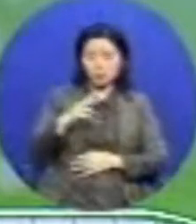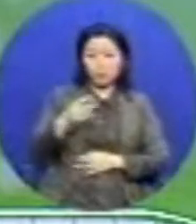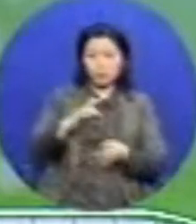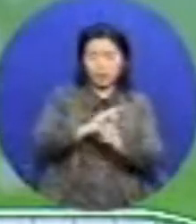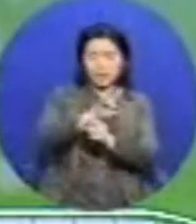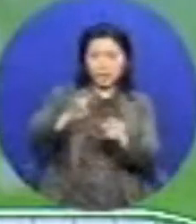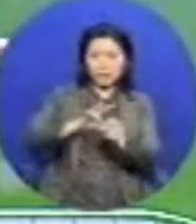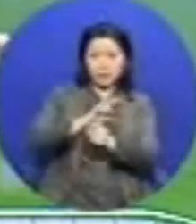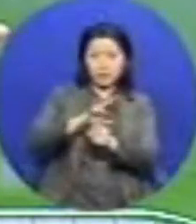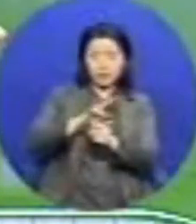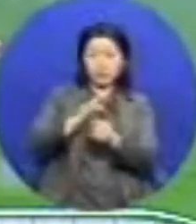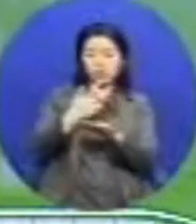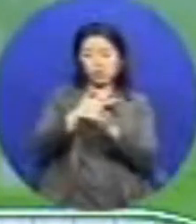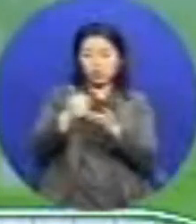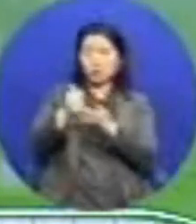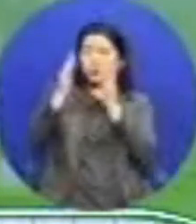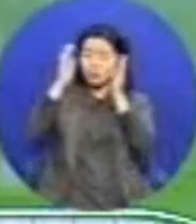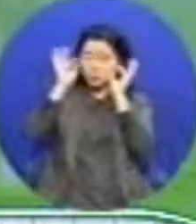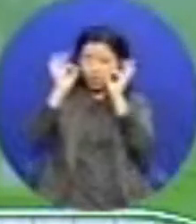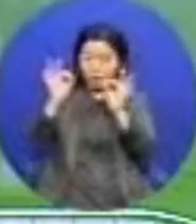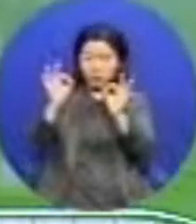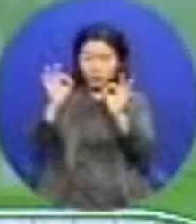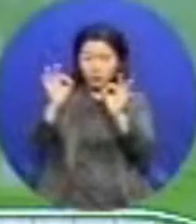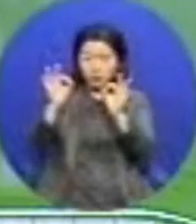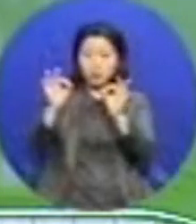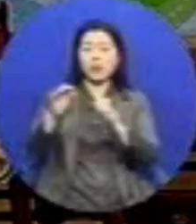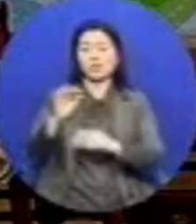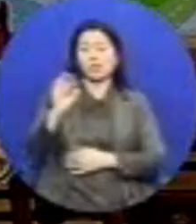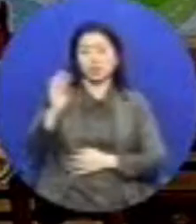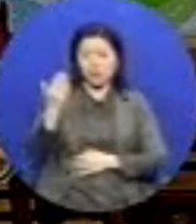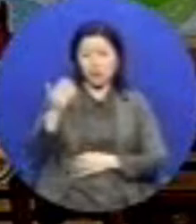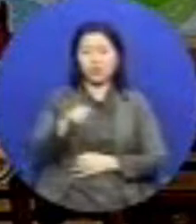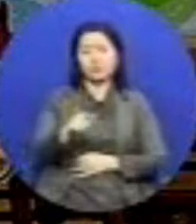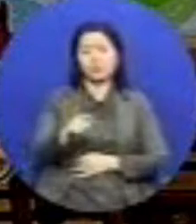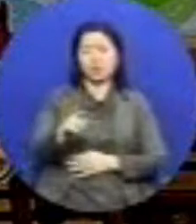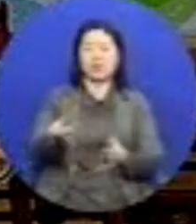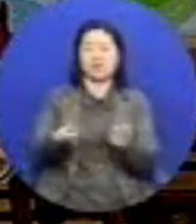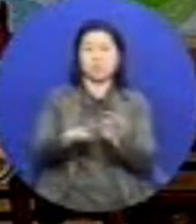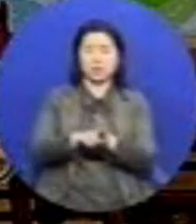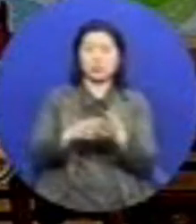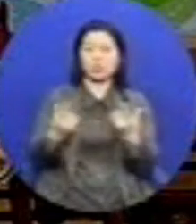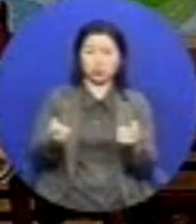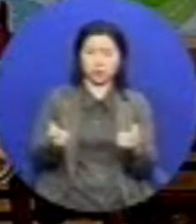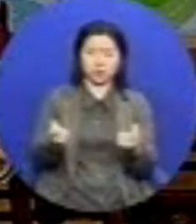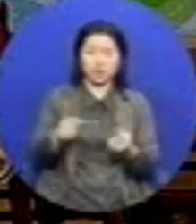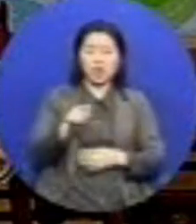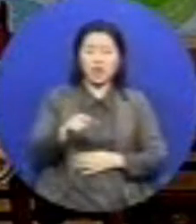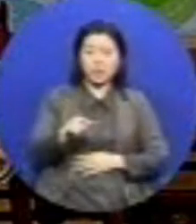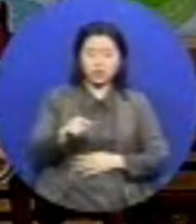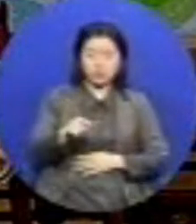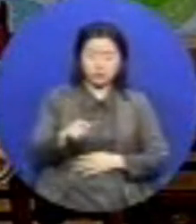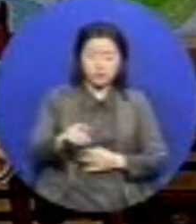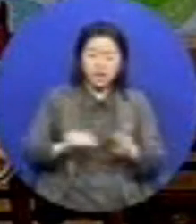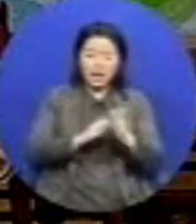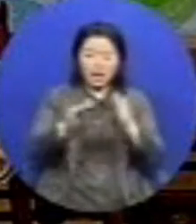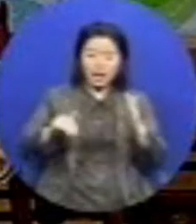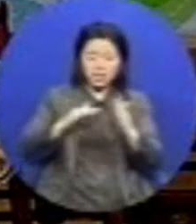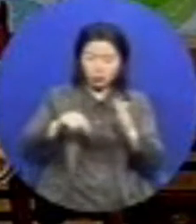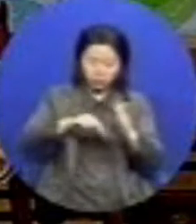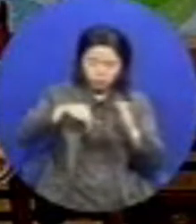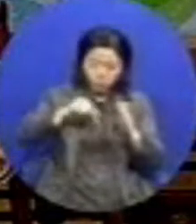예수님을 바라보아 줘야 예수를 믿는 거예요 이건 가정에서부터 그리 되어야